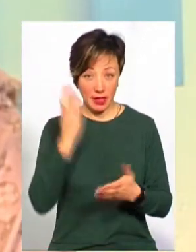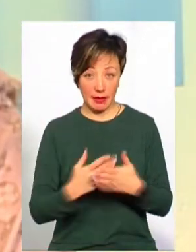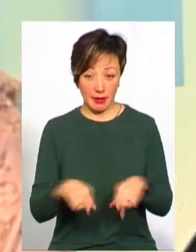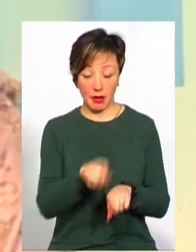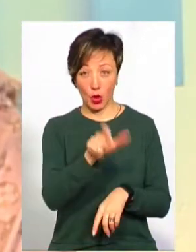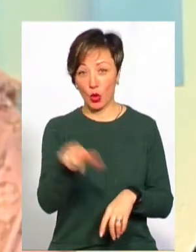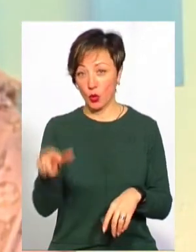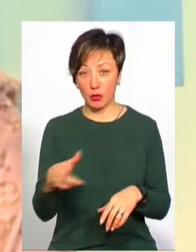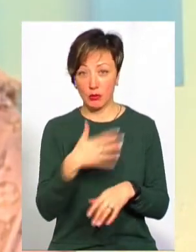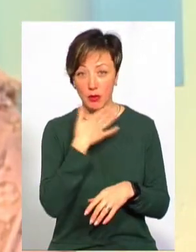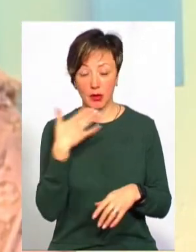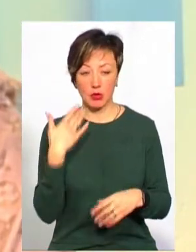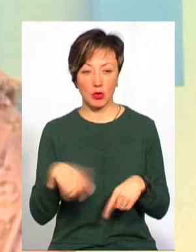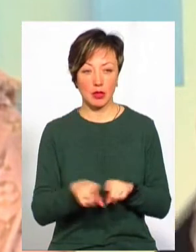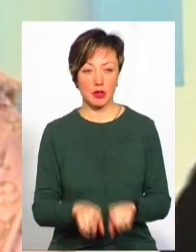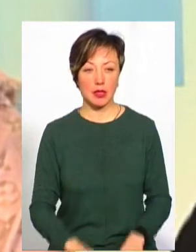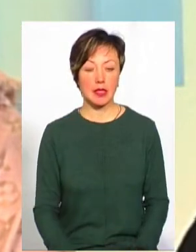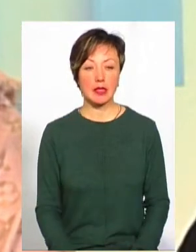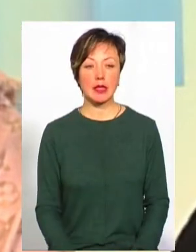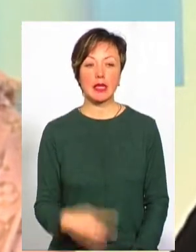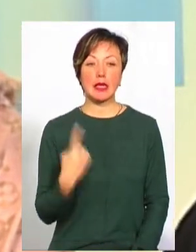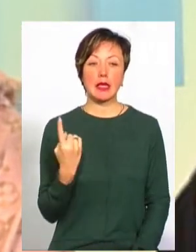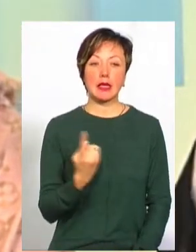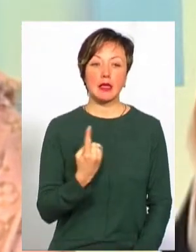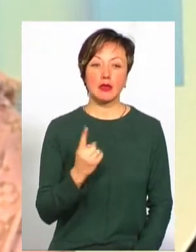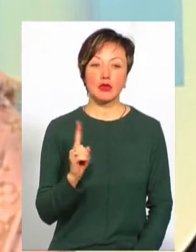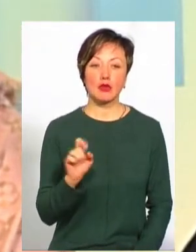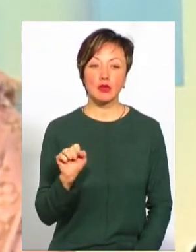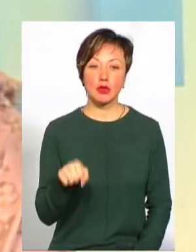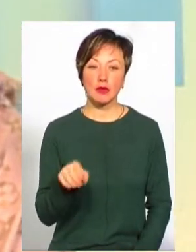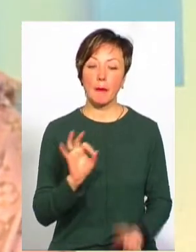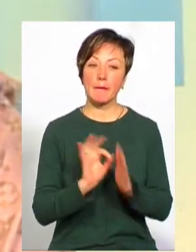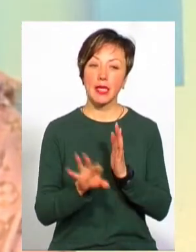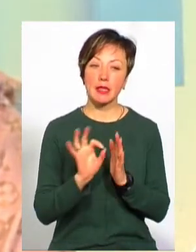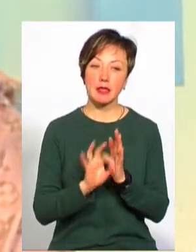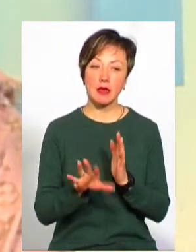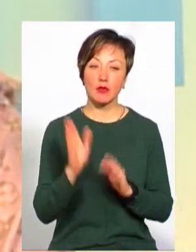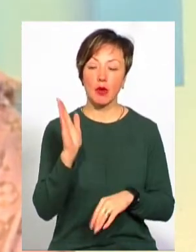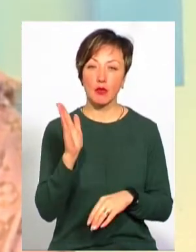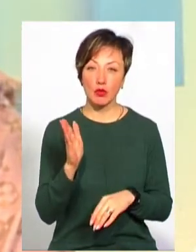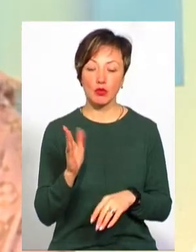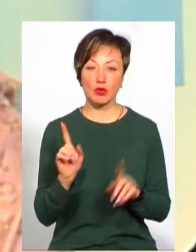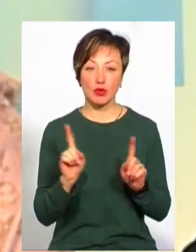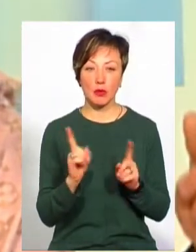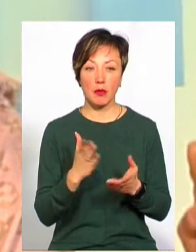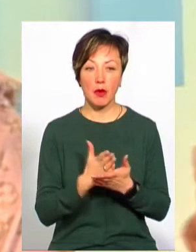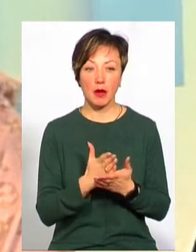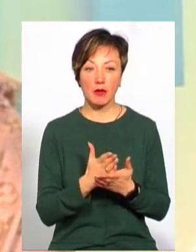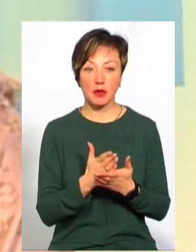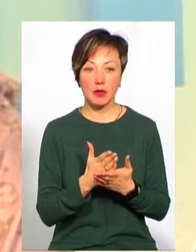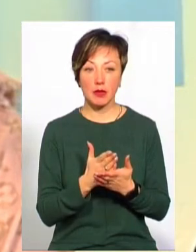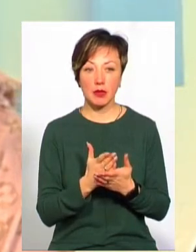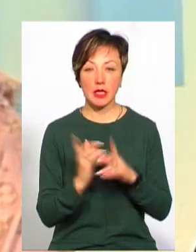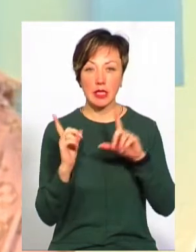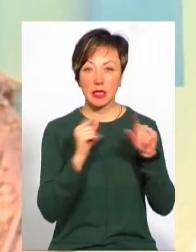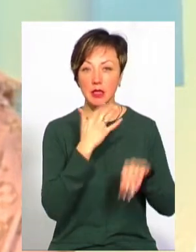такі люди і їх дуже багато. Угу. Єдине, що можливо, йому треба підсказати, щоб в майбутньому, щоб він мав, бо як коли він